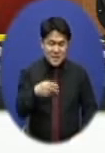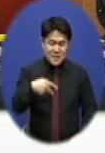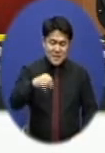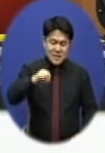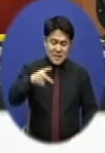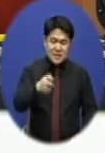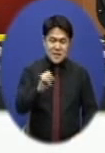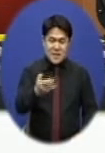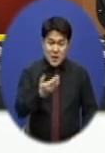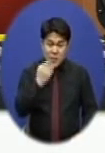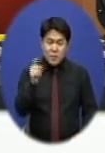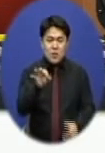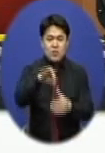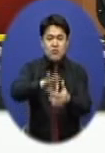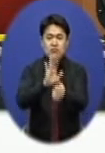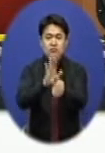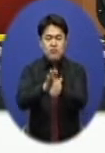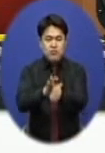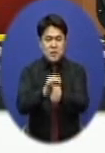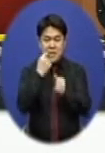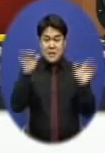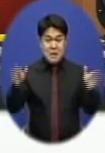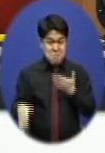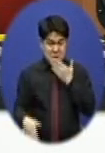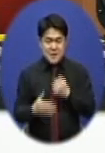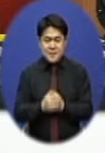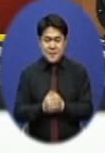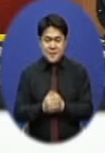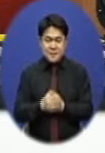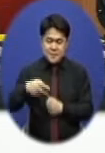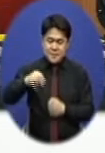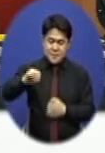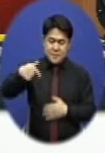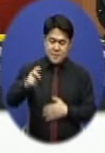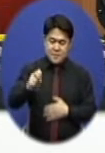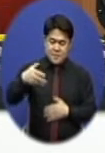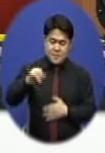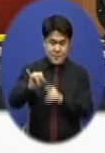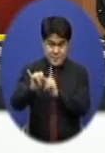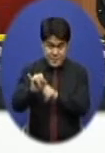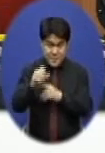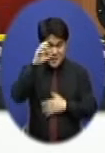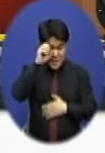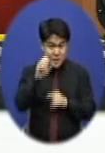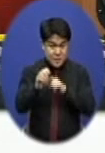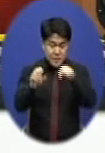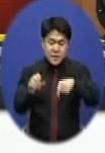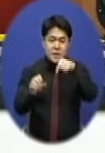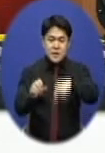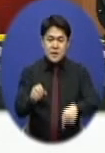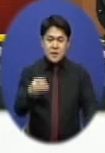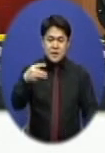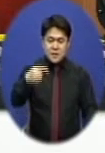드시면 기부천사가 된다고 합니다. 네. 시금치하고 달걀에는 필수 아미노산인 트립토판이